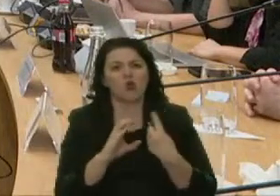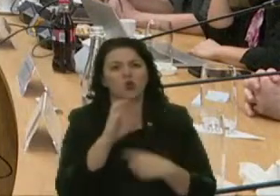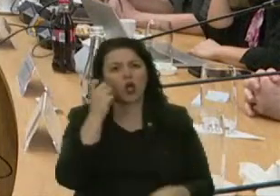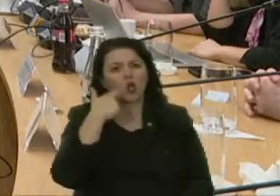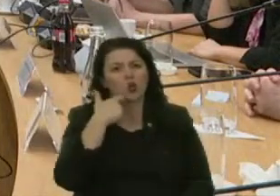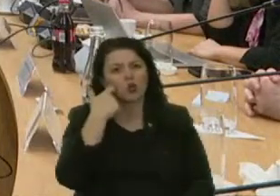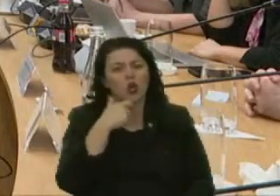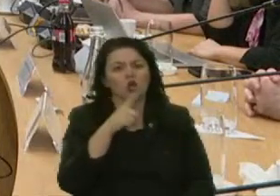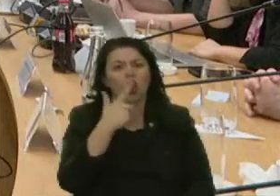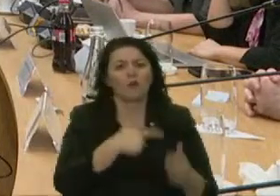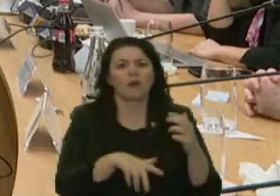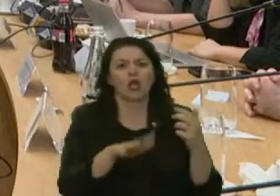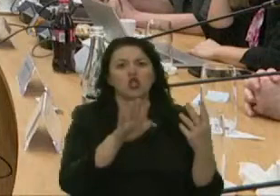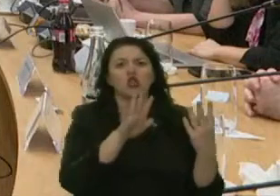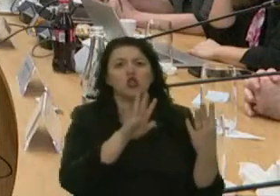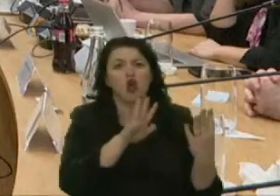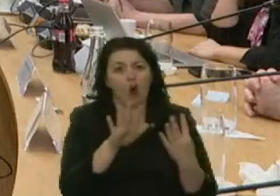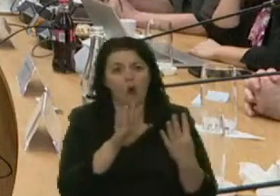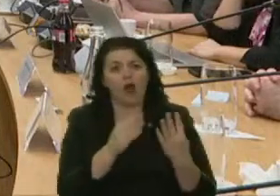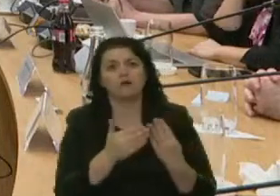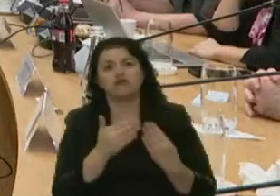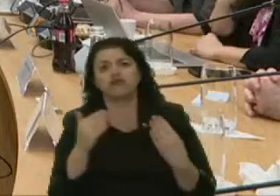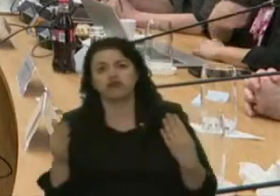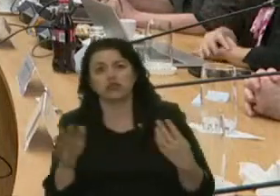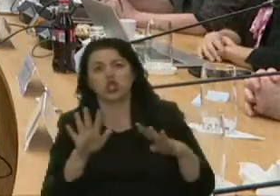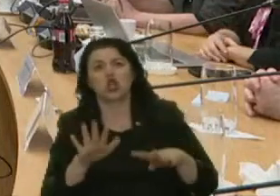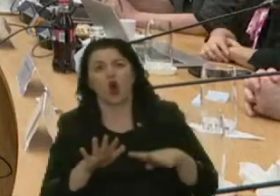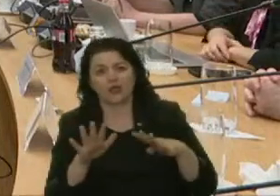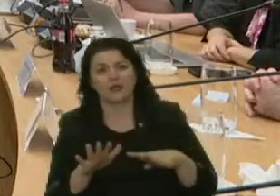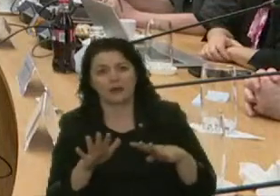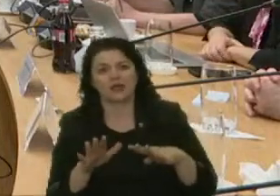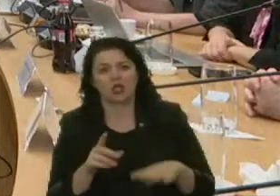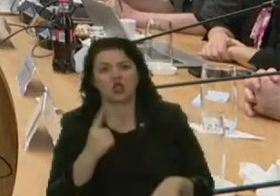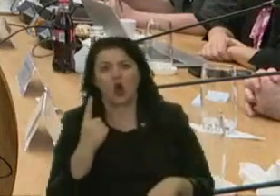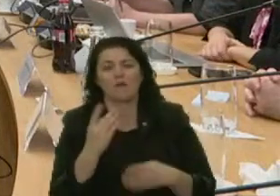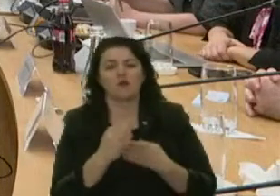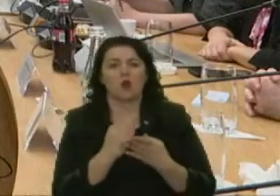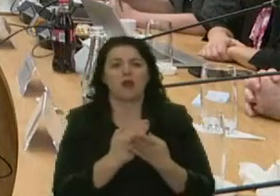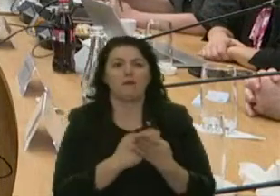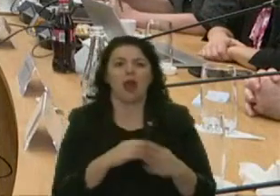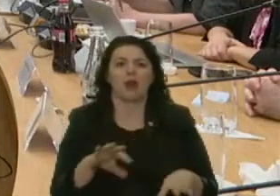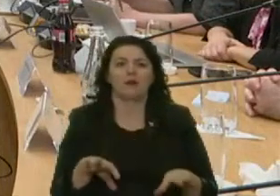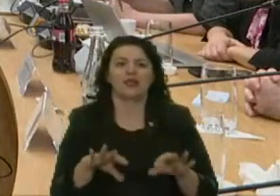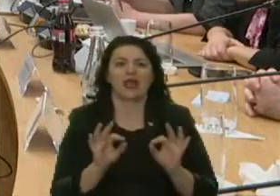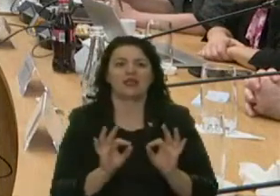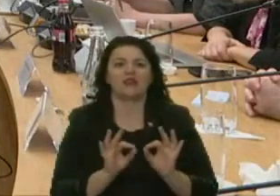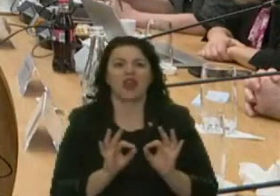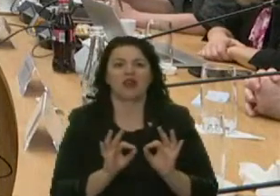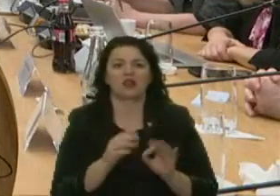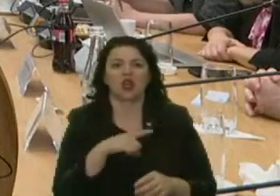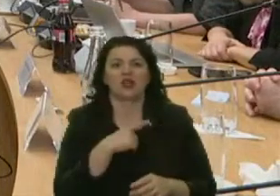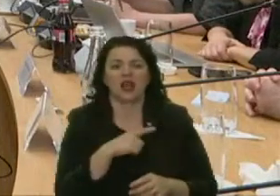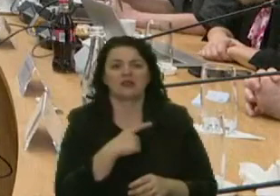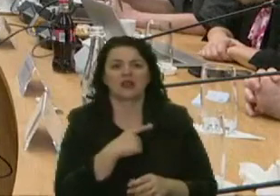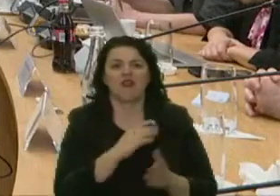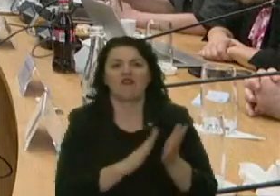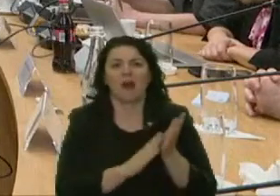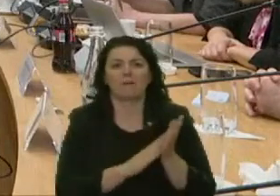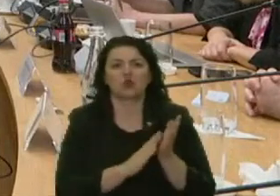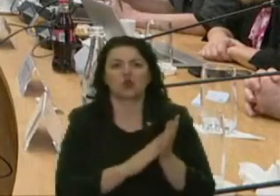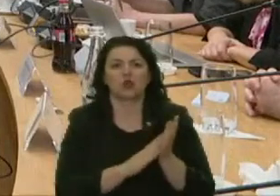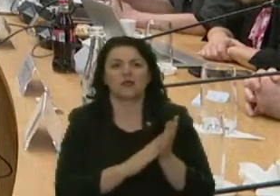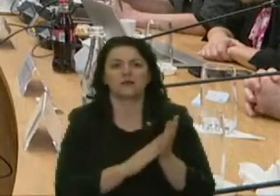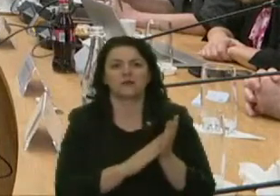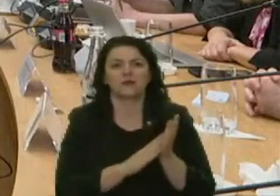Cluj în perioada 2009 2019 una dintre problemele principale pe care Am identificat o este faptul